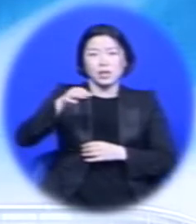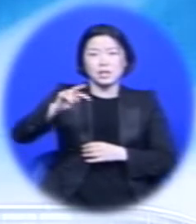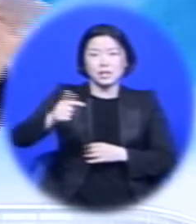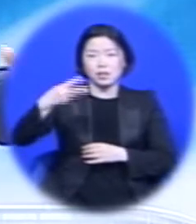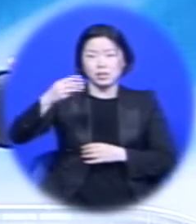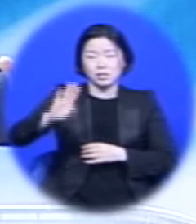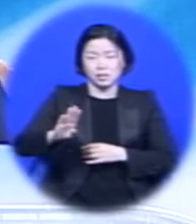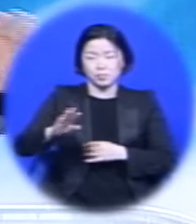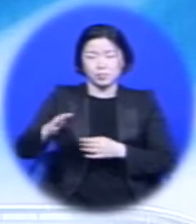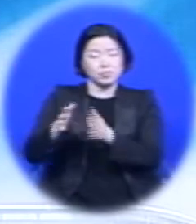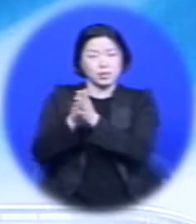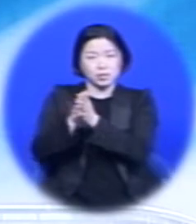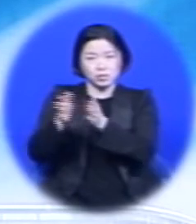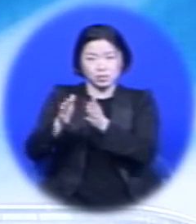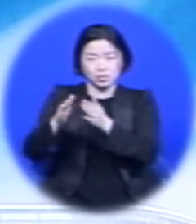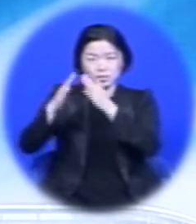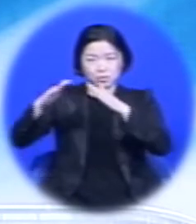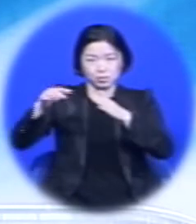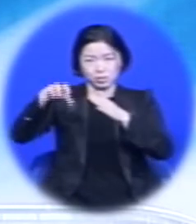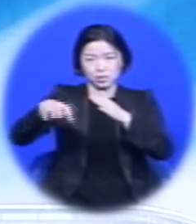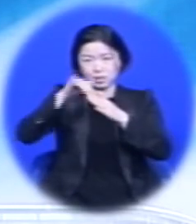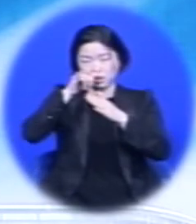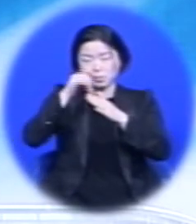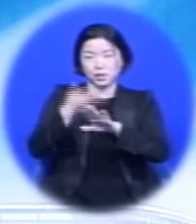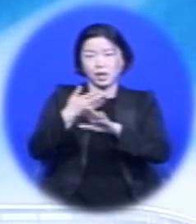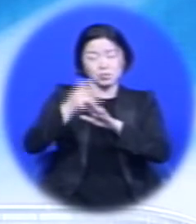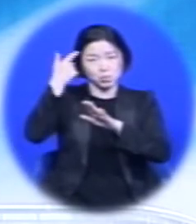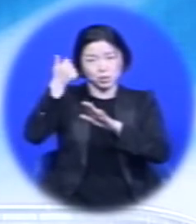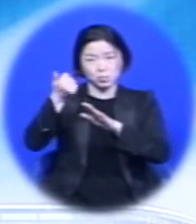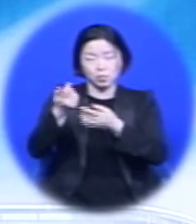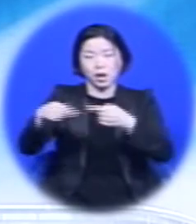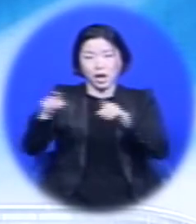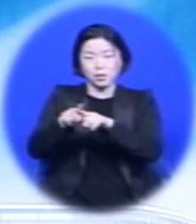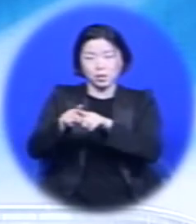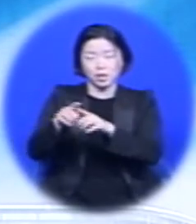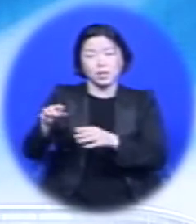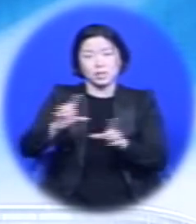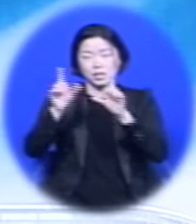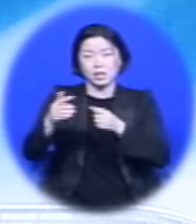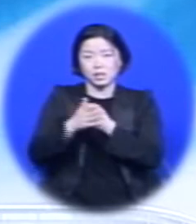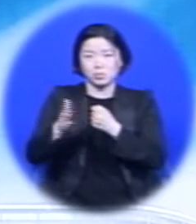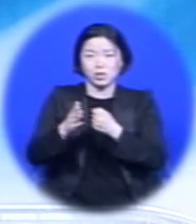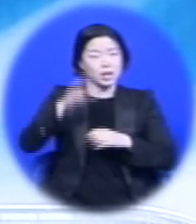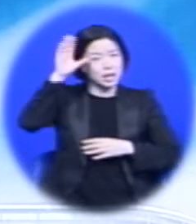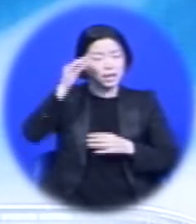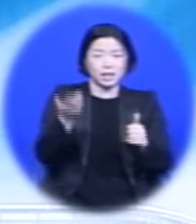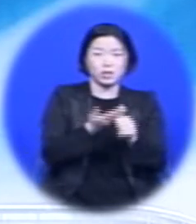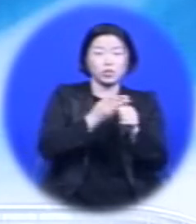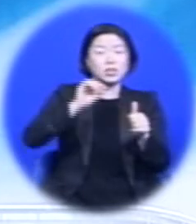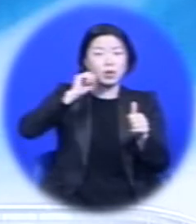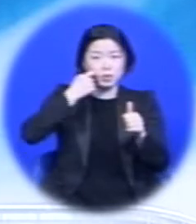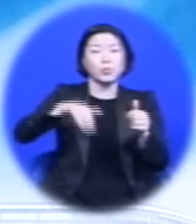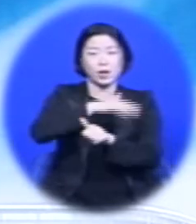다른 목사님들의 가족도 다 연립주택 안에 같이 살게 되니 이게 개를 어떻게 기르겠느냐.